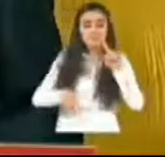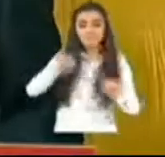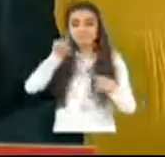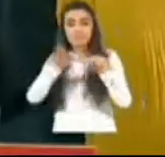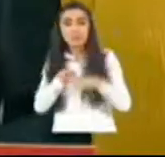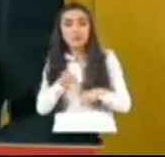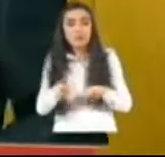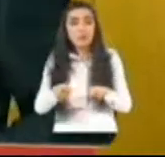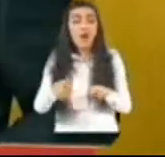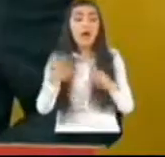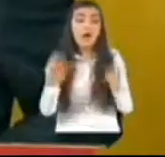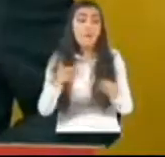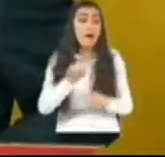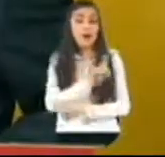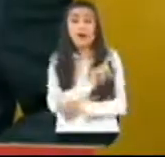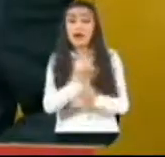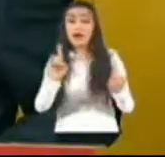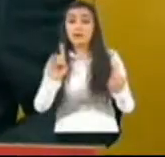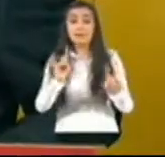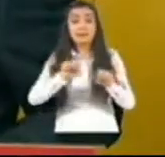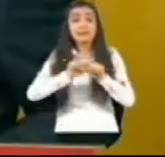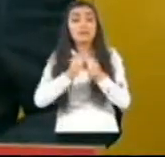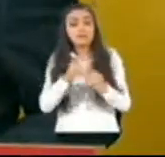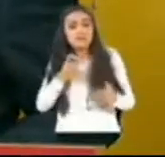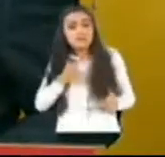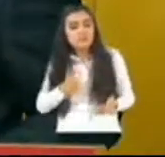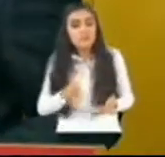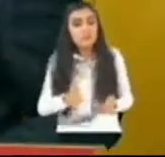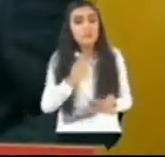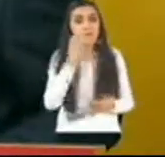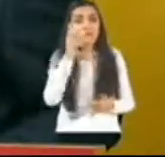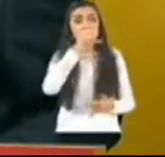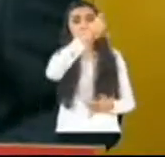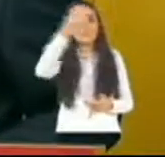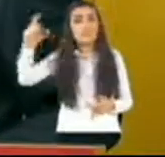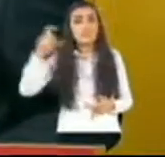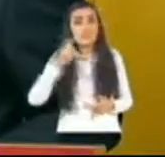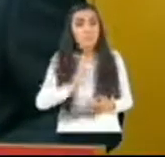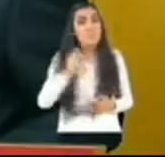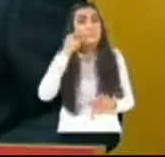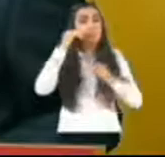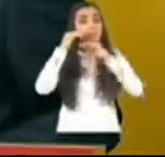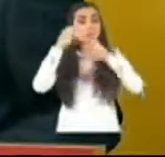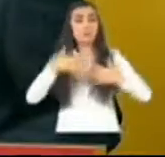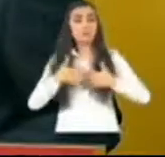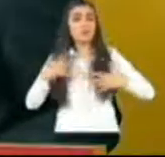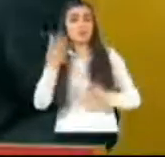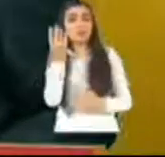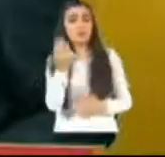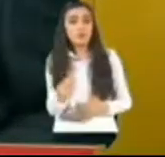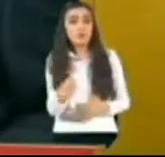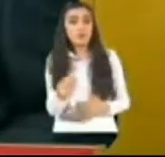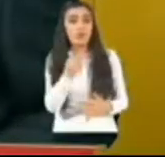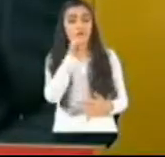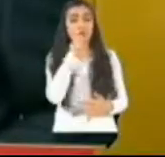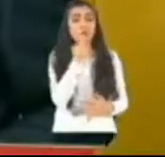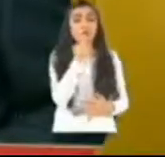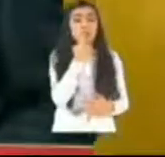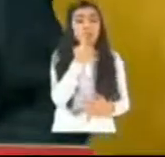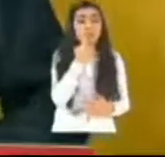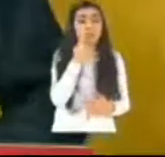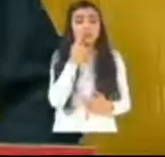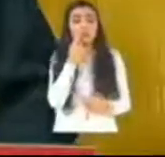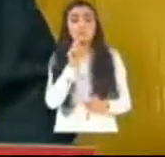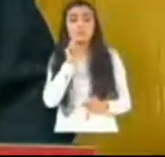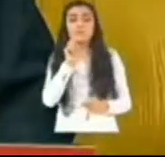yollarında ama asla kırılmadan ilerleyen üç hilal milletin güvencesi olarak yüzyıllarca